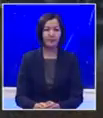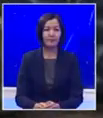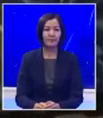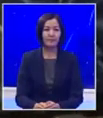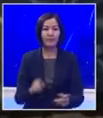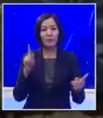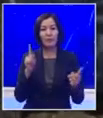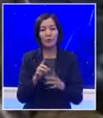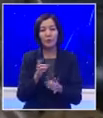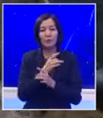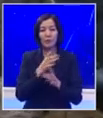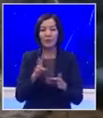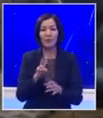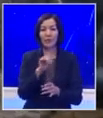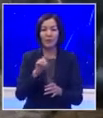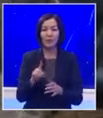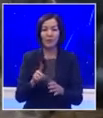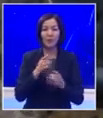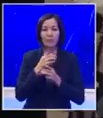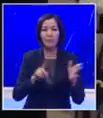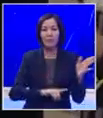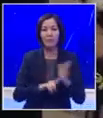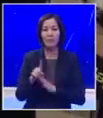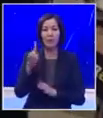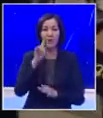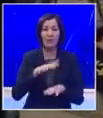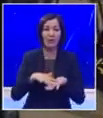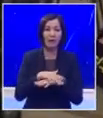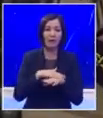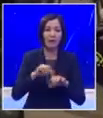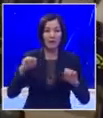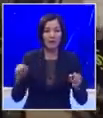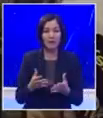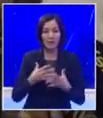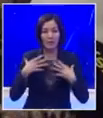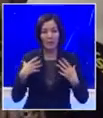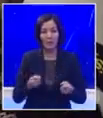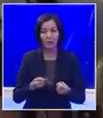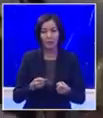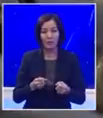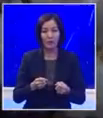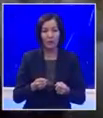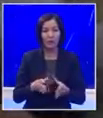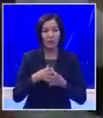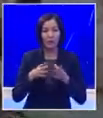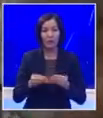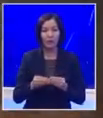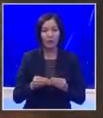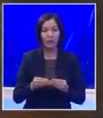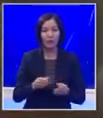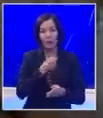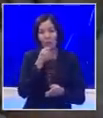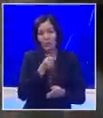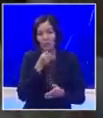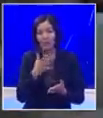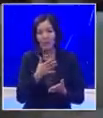Көрісу мейрамы Наурыз мерекесінің бастауы. Бұл күнде қазақ халқы қыстан аман-есен шыққанына қуанып, кіші буын үлкендерге сәлем береді.